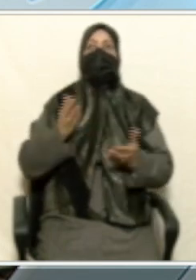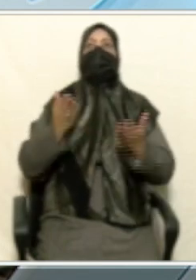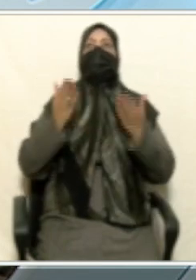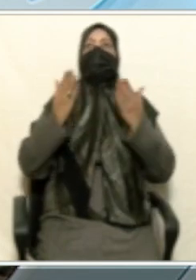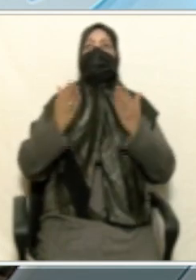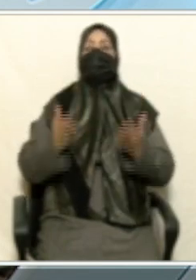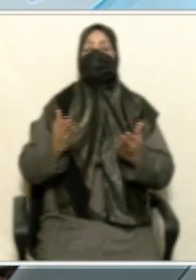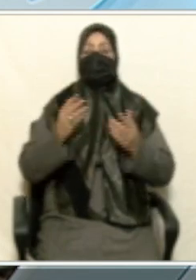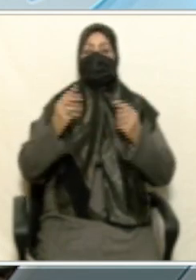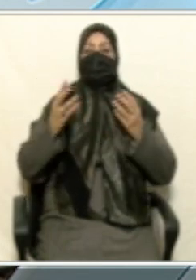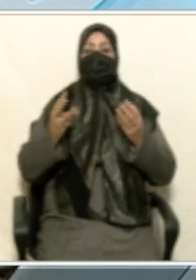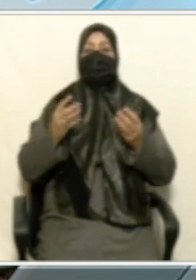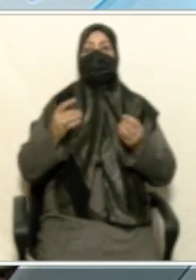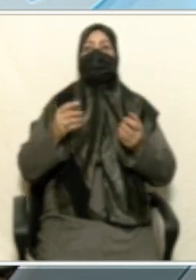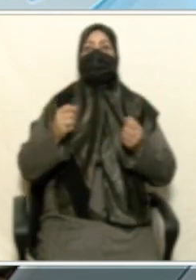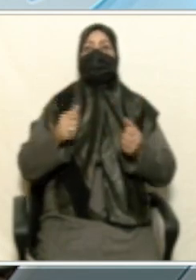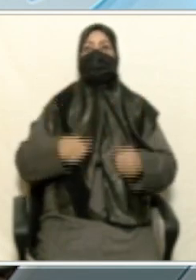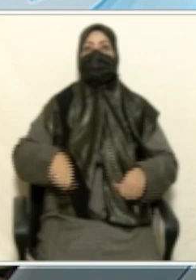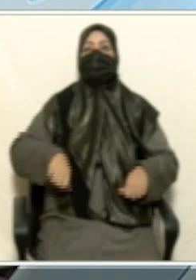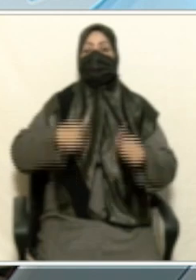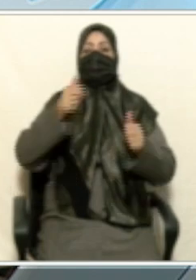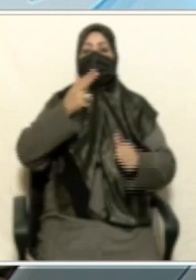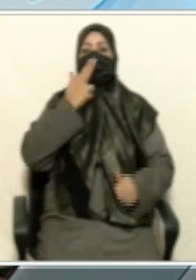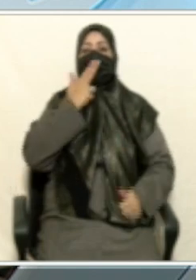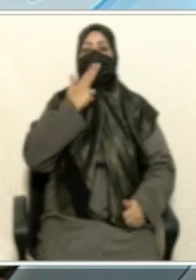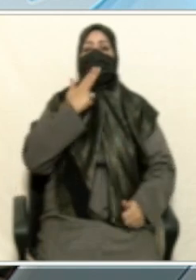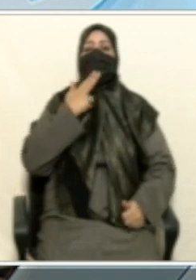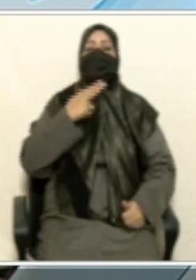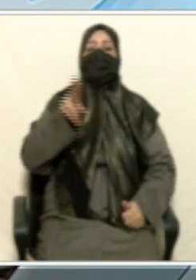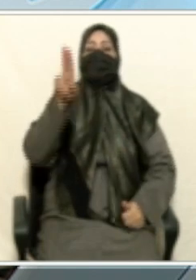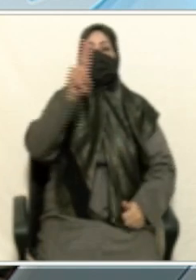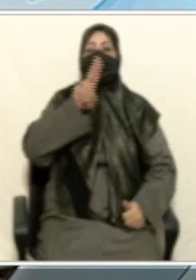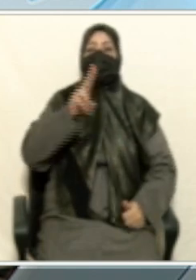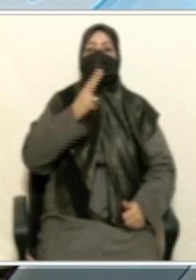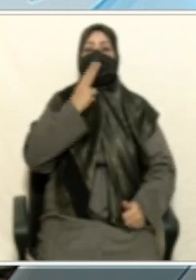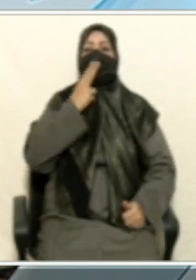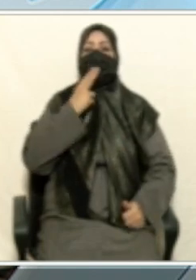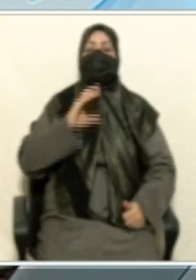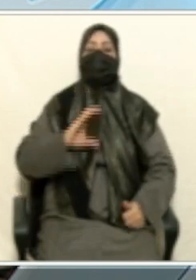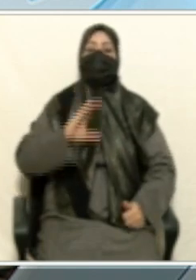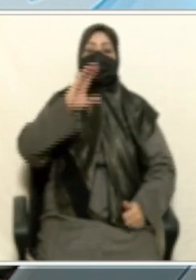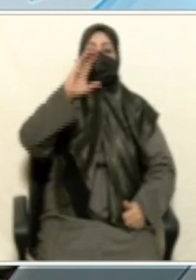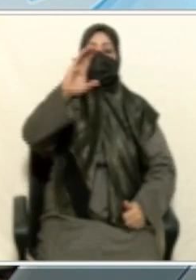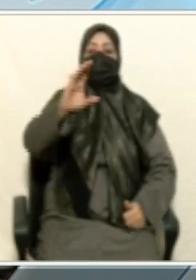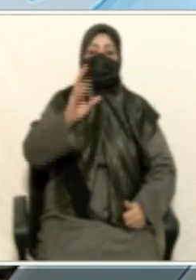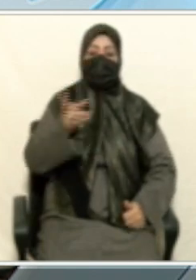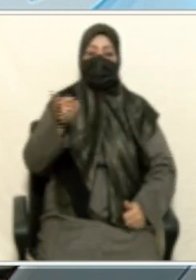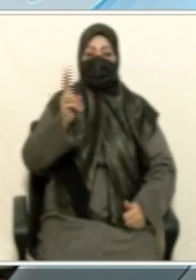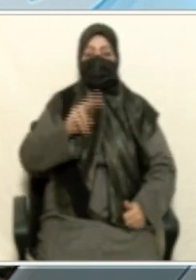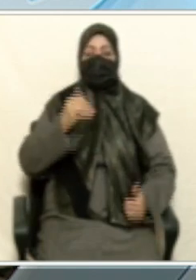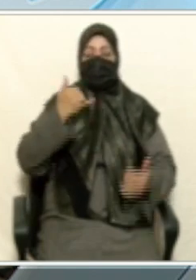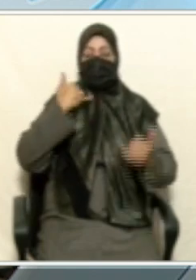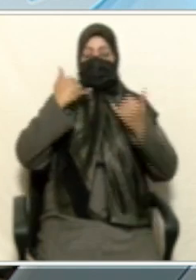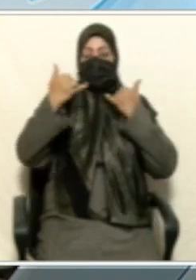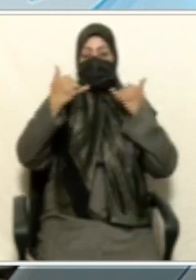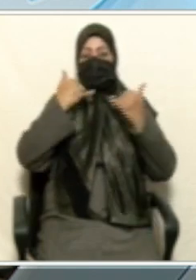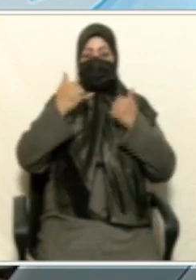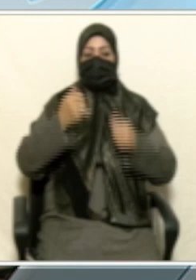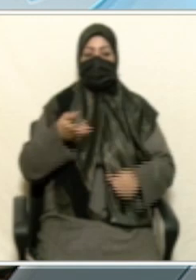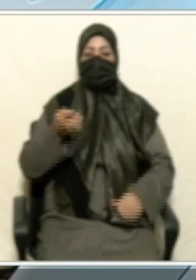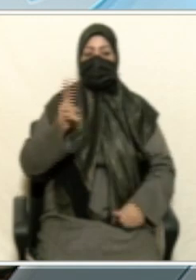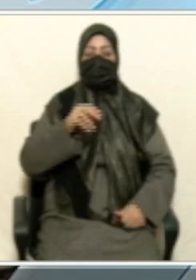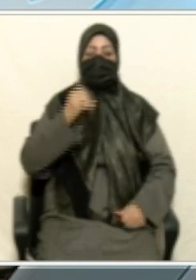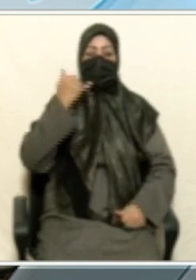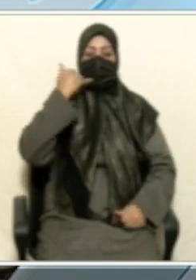السؤال وأن يوفقنا لحسن الجواب. ومن أراد الاتصال بنا فعلى أرقام هواتف البرنامج